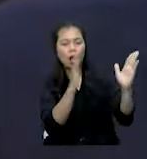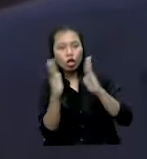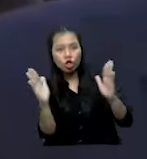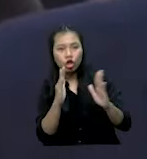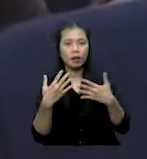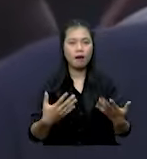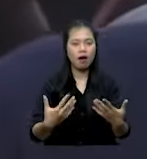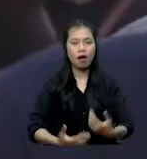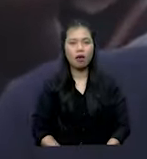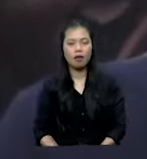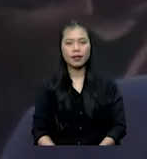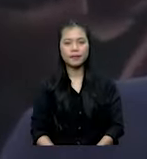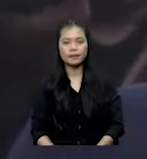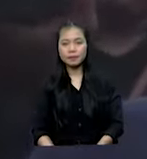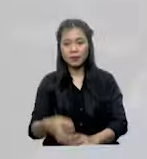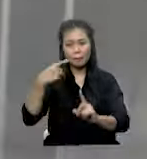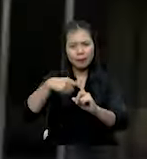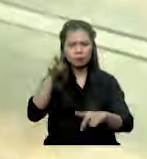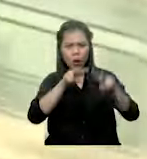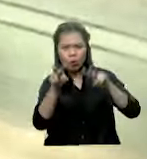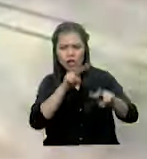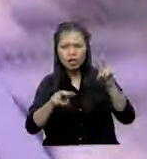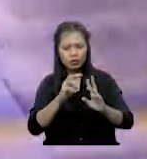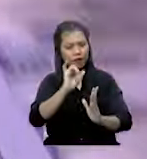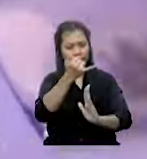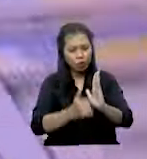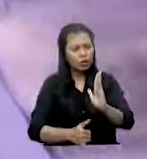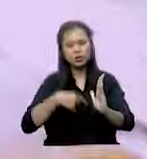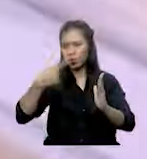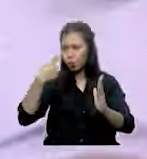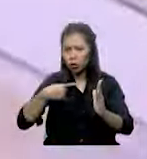menjaga stabilitas moneter dan stabilitas. Tim Liputan iNews melaporkan.